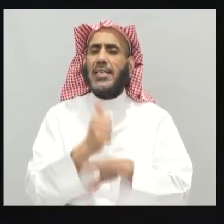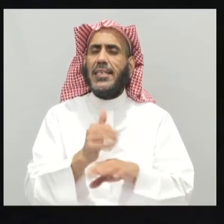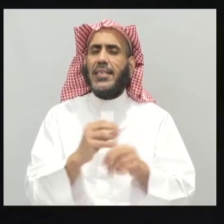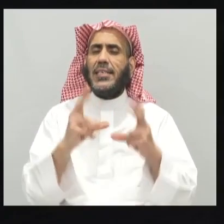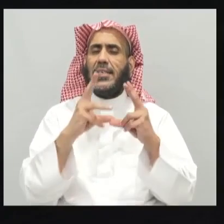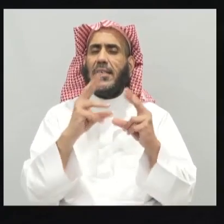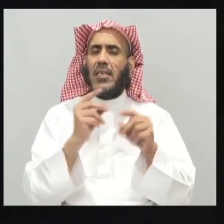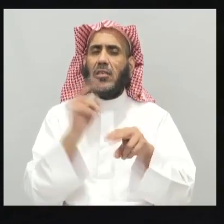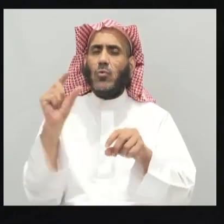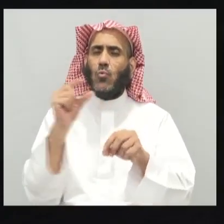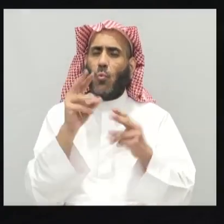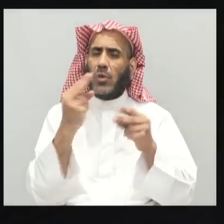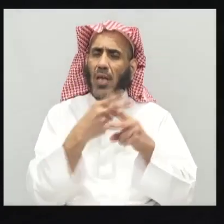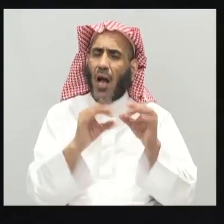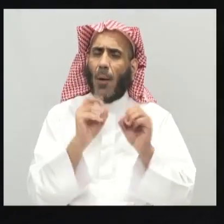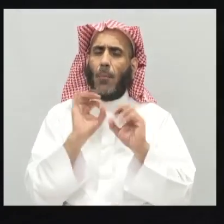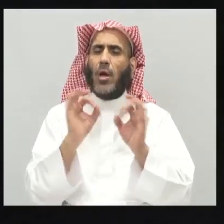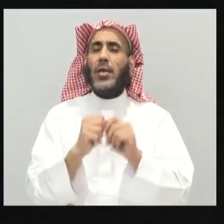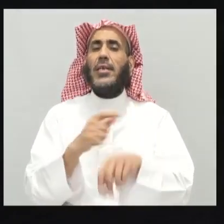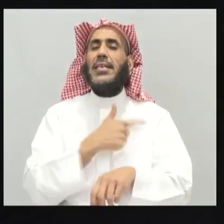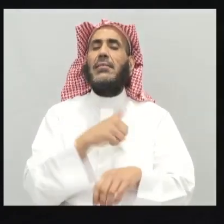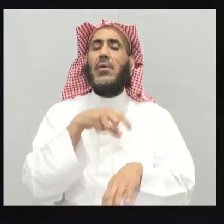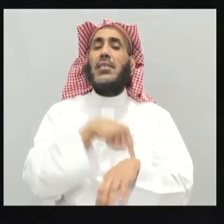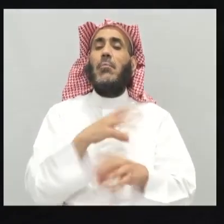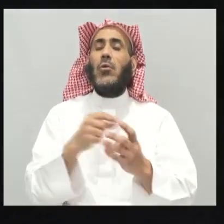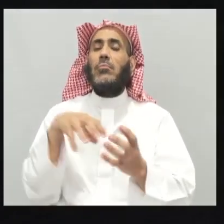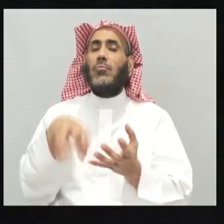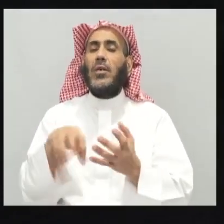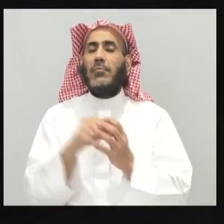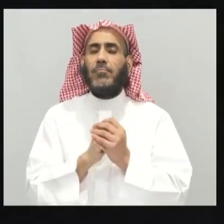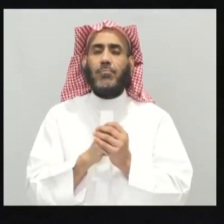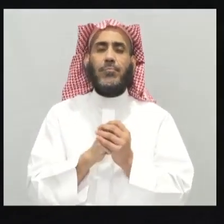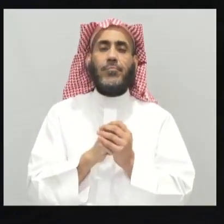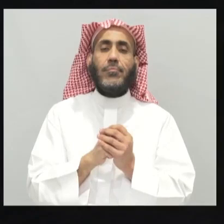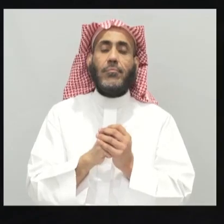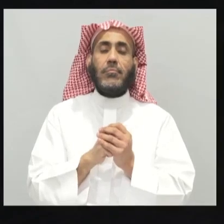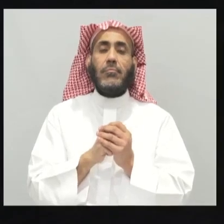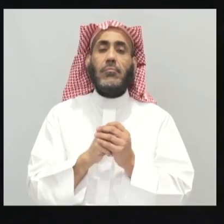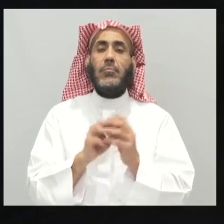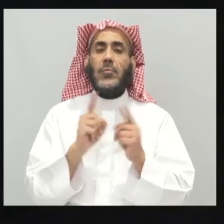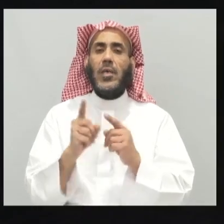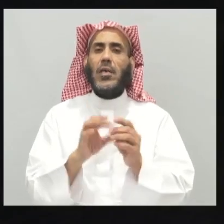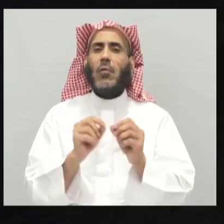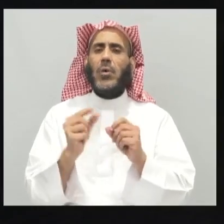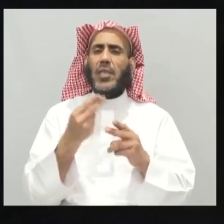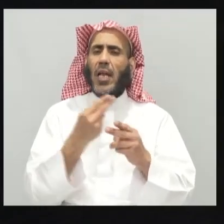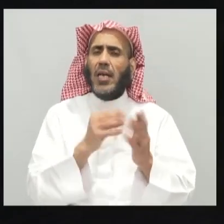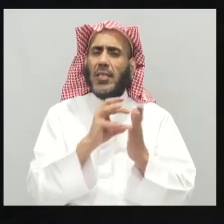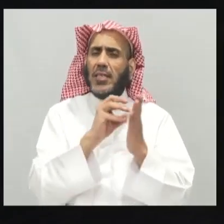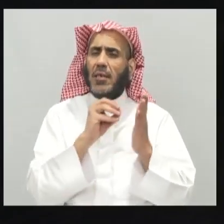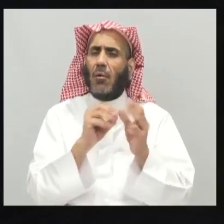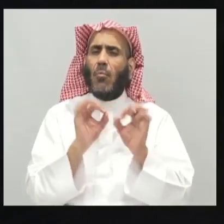معينة. وكذلك اسمي الزمان والمكان أو اسماء الزمان والمكان لهما طريقة صياغة